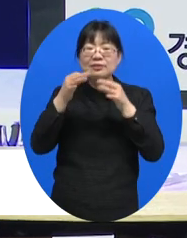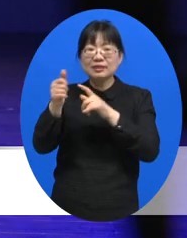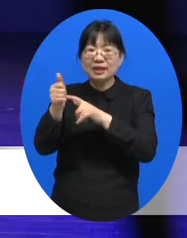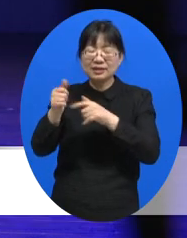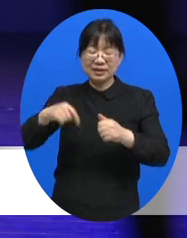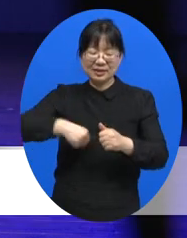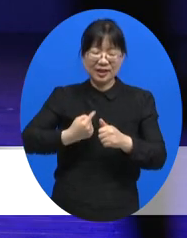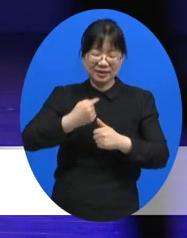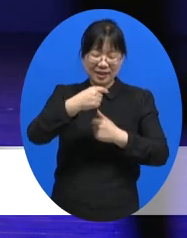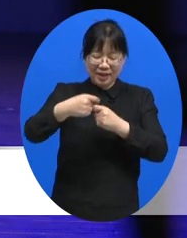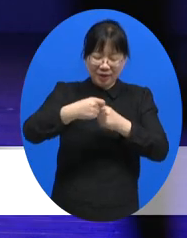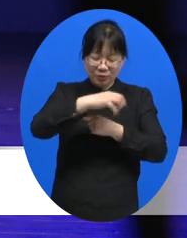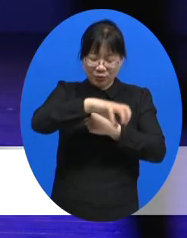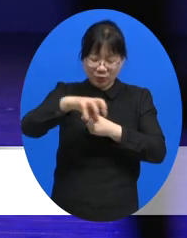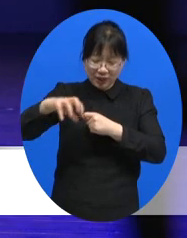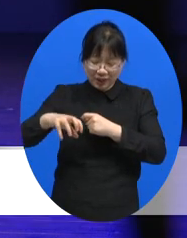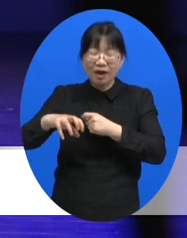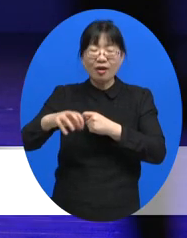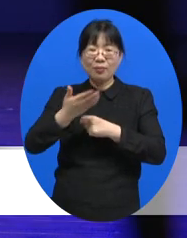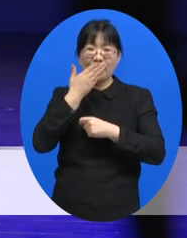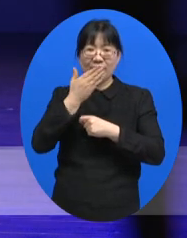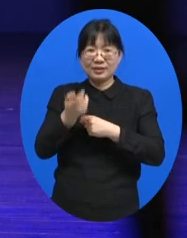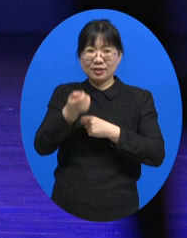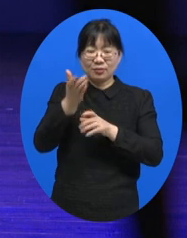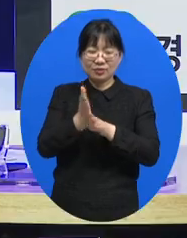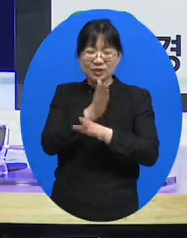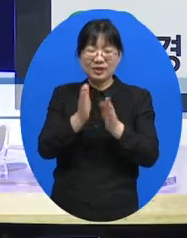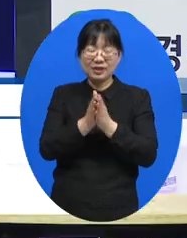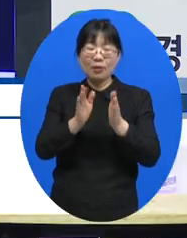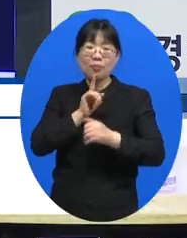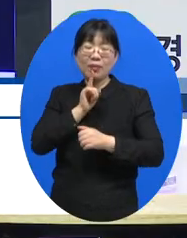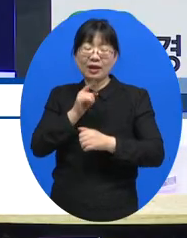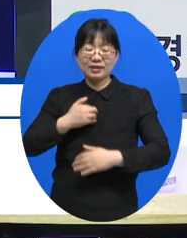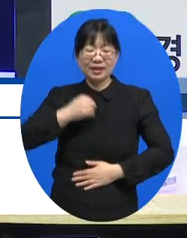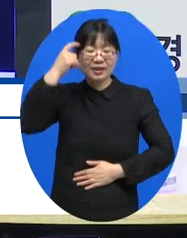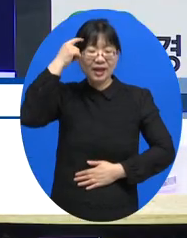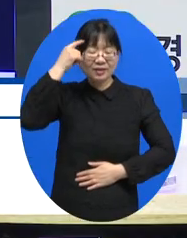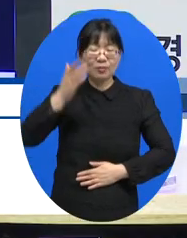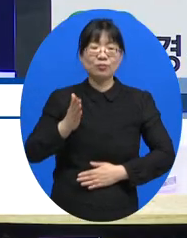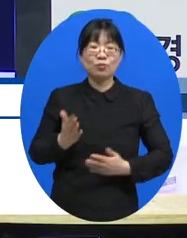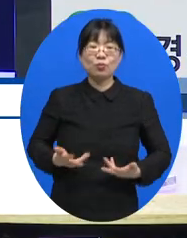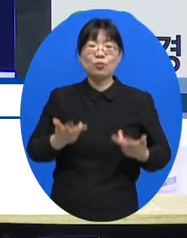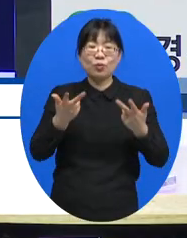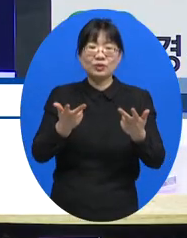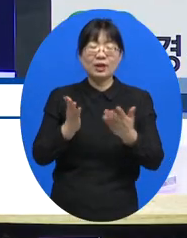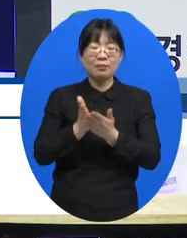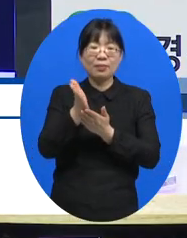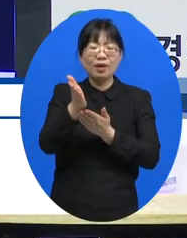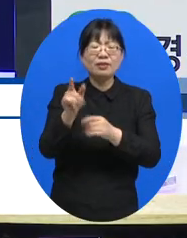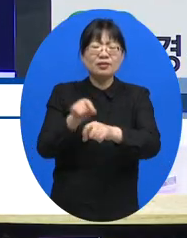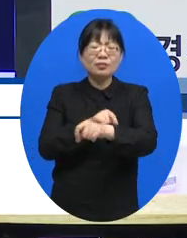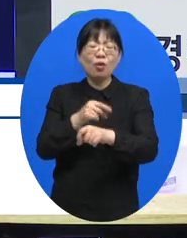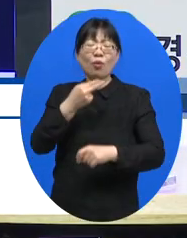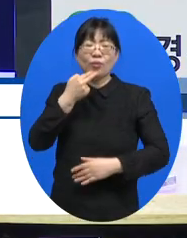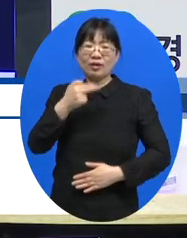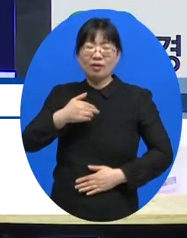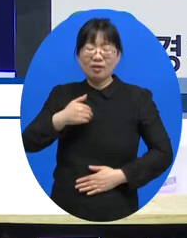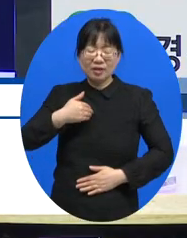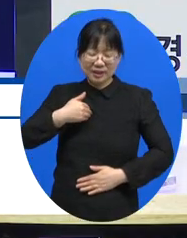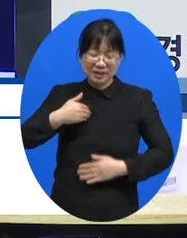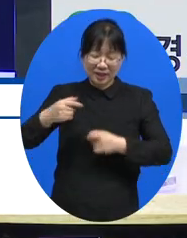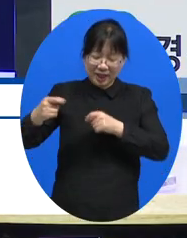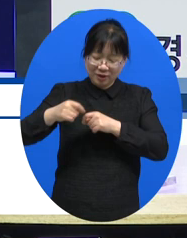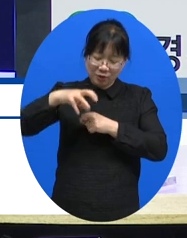수 있는 작은 것부터 시작하라는 조언으로 답했습니다. 제가 생각하는 봉사의 방향은 특별한 거 없습니다.